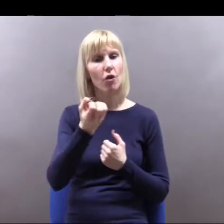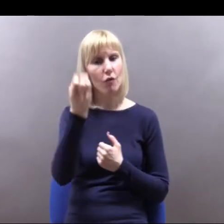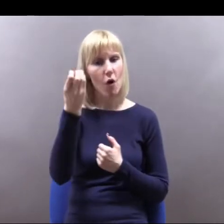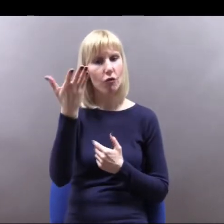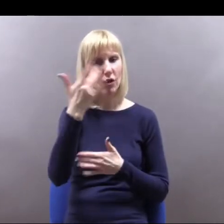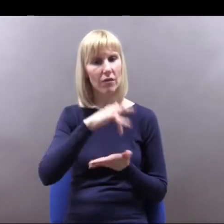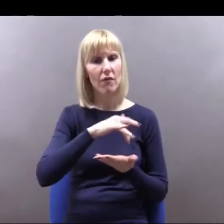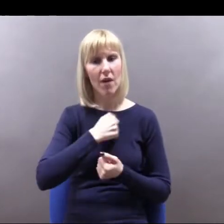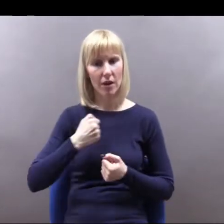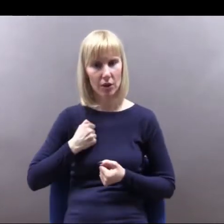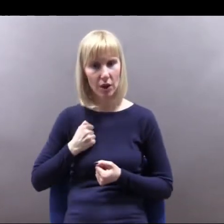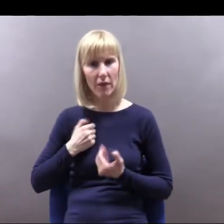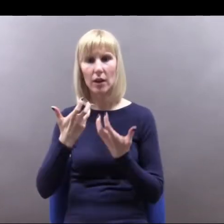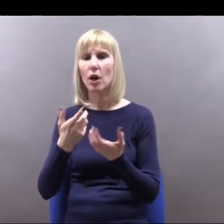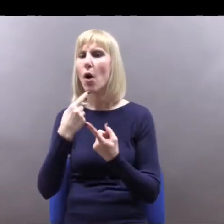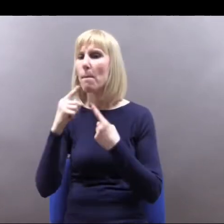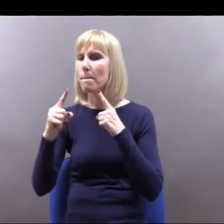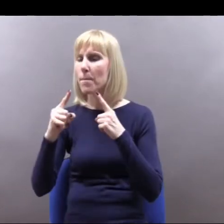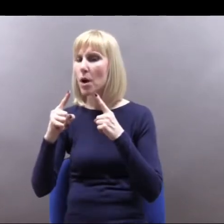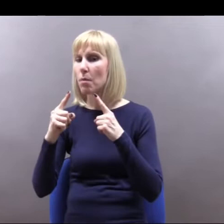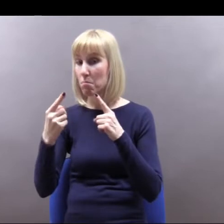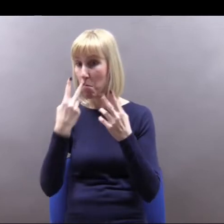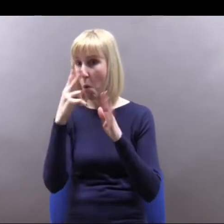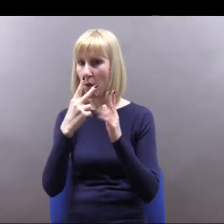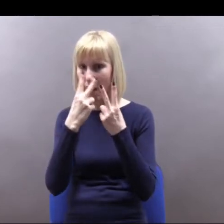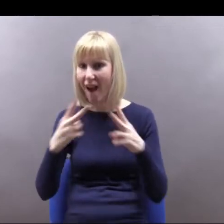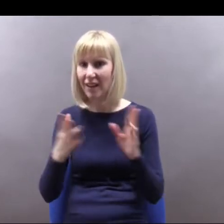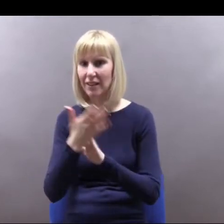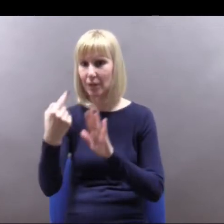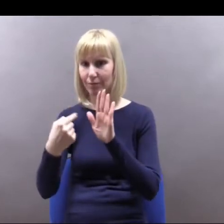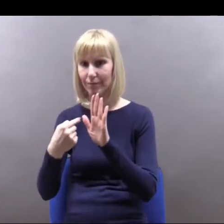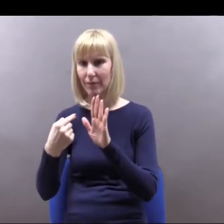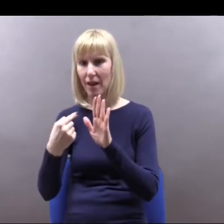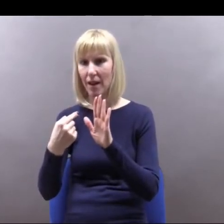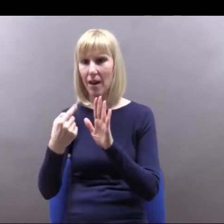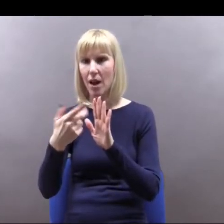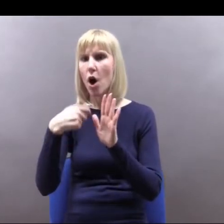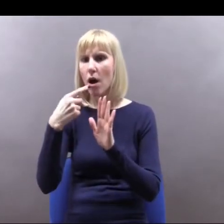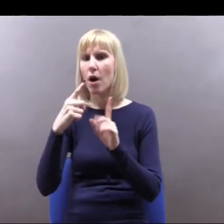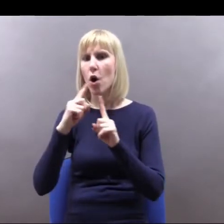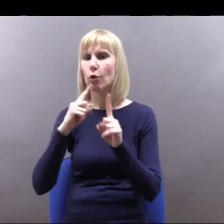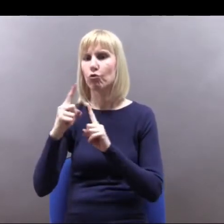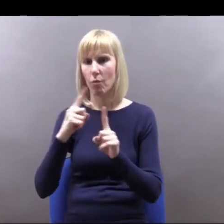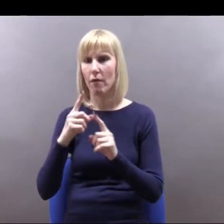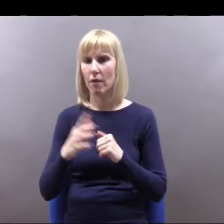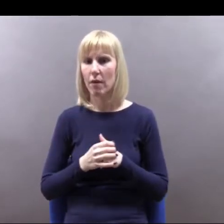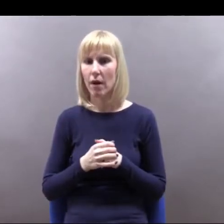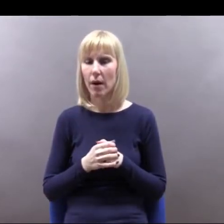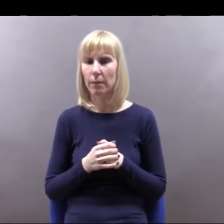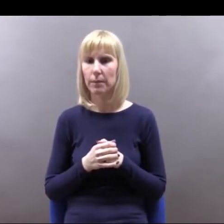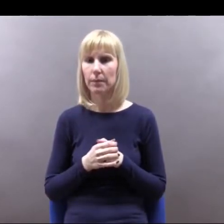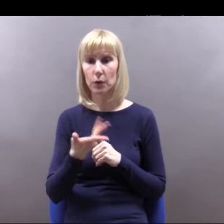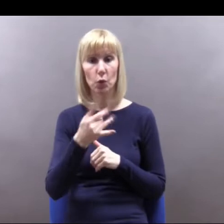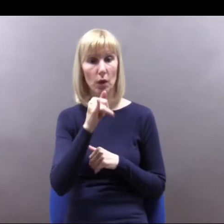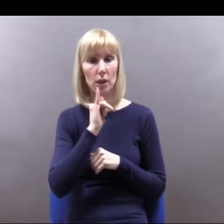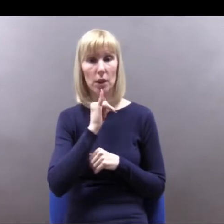Próba skorzystania, Warszawa Centralna. Tutaj proszę się wsłuchać w rozmowę moją z operatorem,